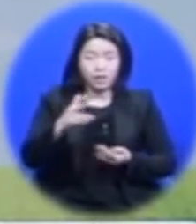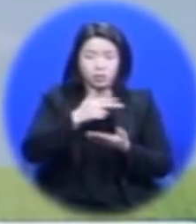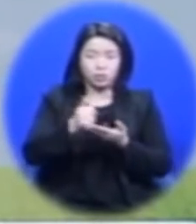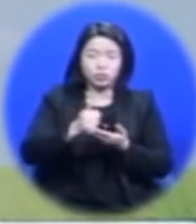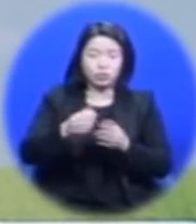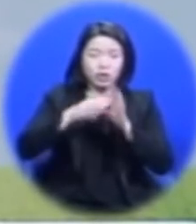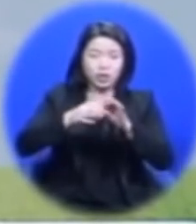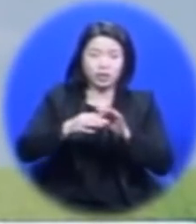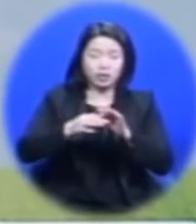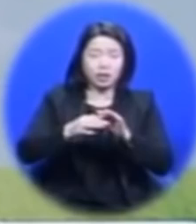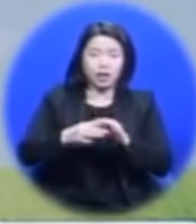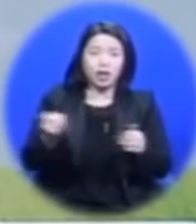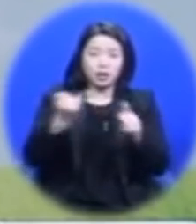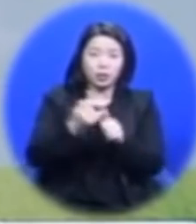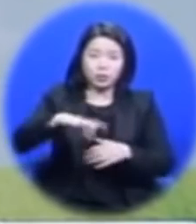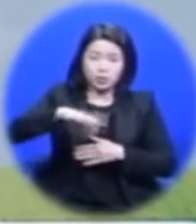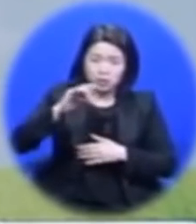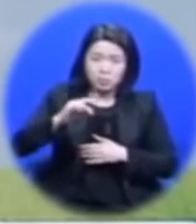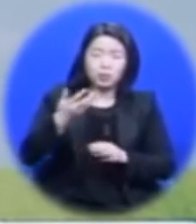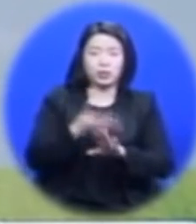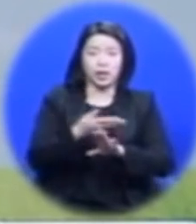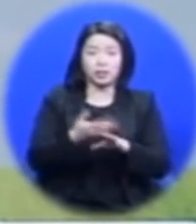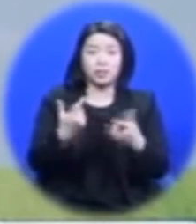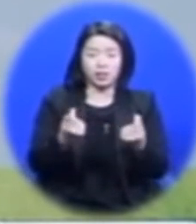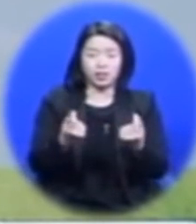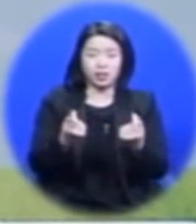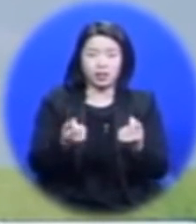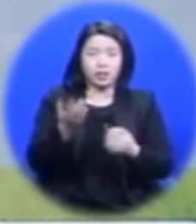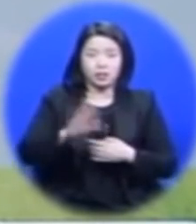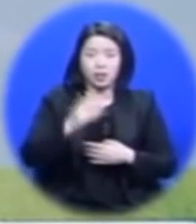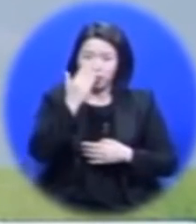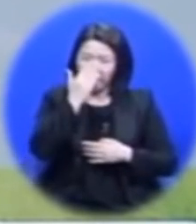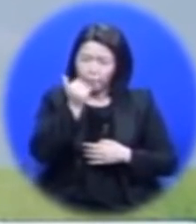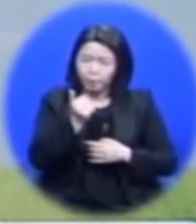신혼 때하고는 좀 다른 것 같죠? 근데 권태기입니까?